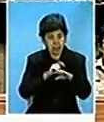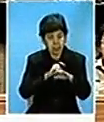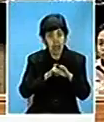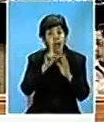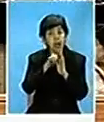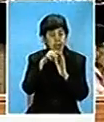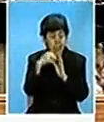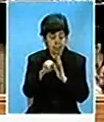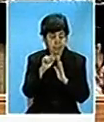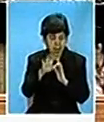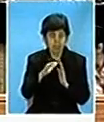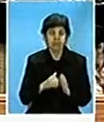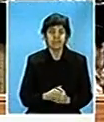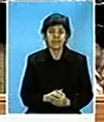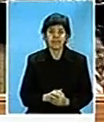ครับ